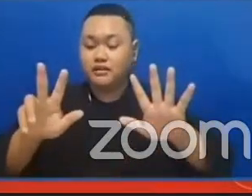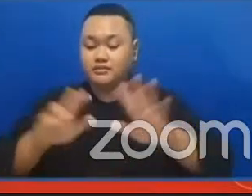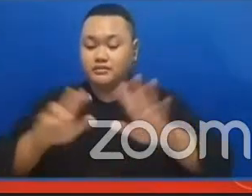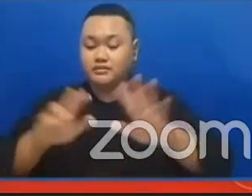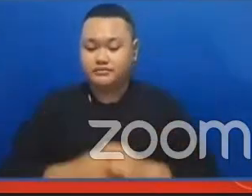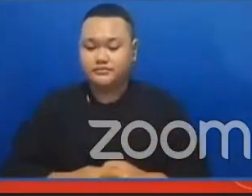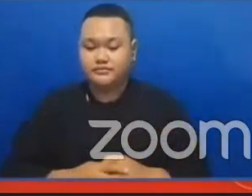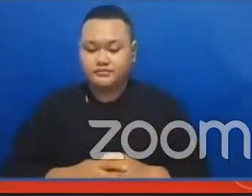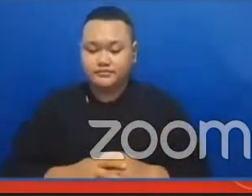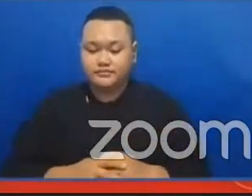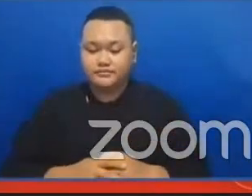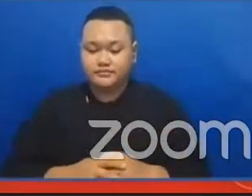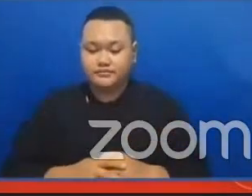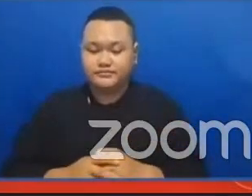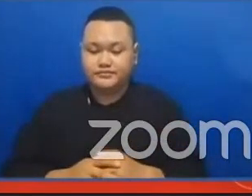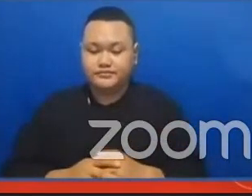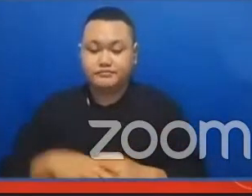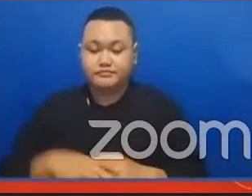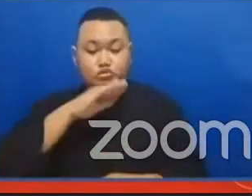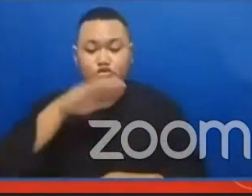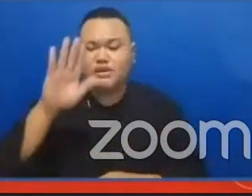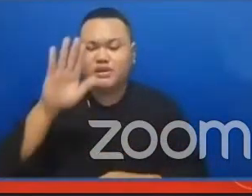3.448 konten. Masih menunggu